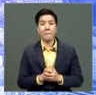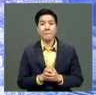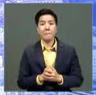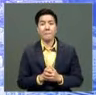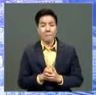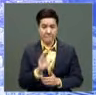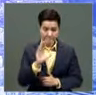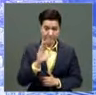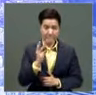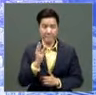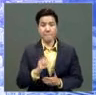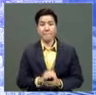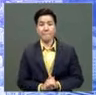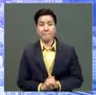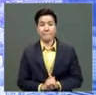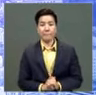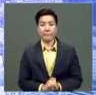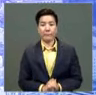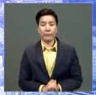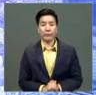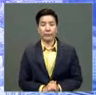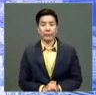เดี๋ยวนะฮะไปอยู่ที่ไหน